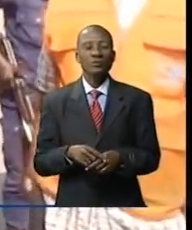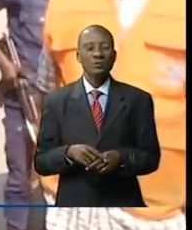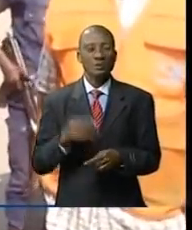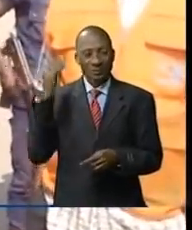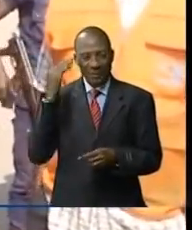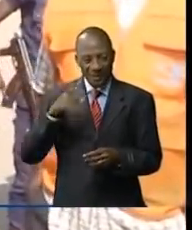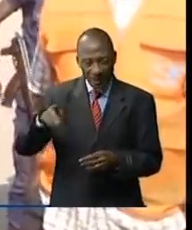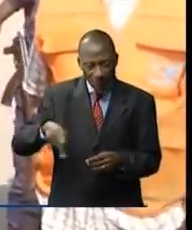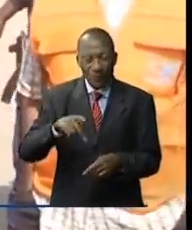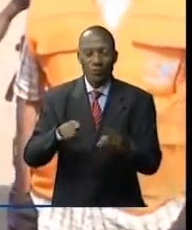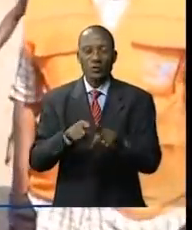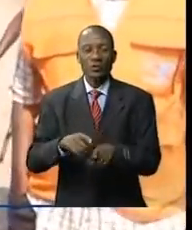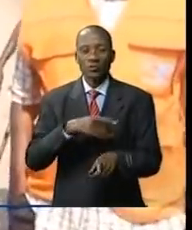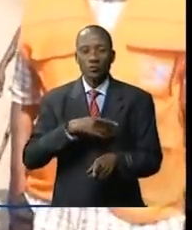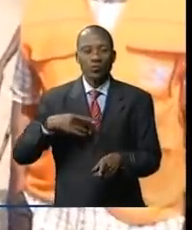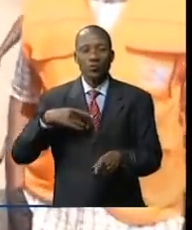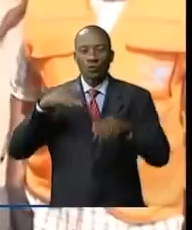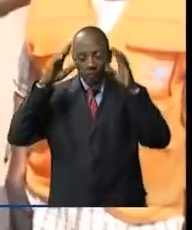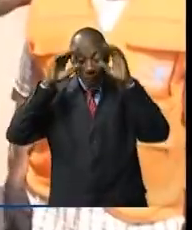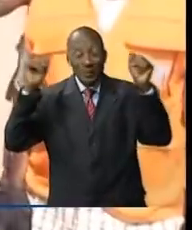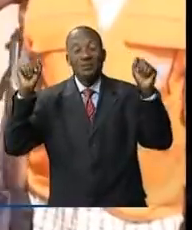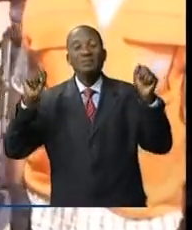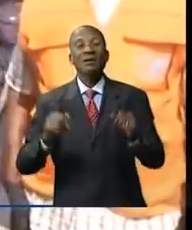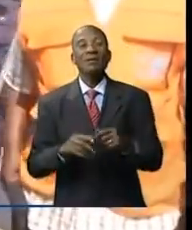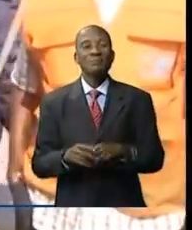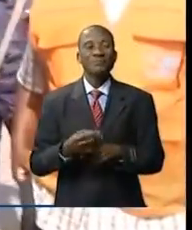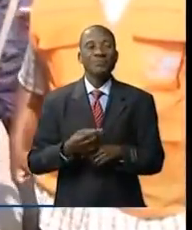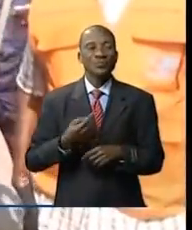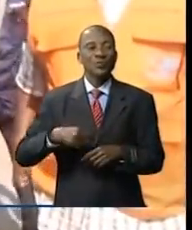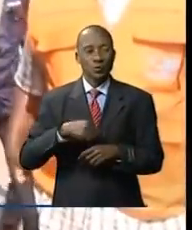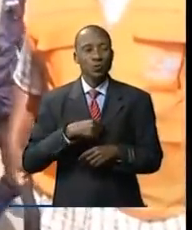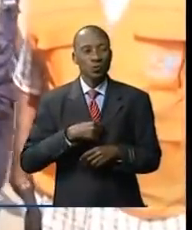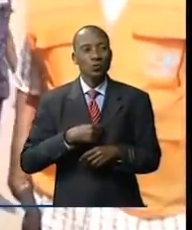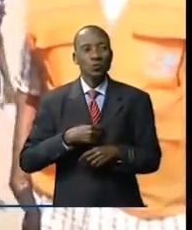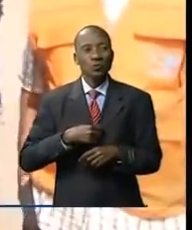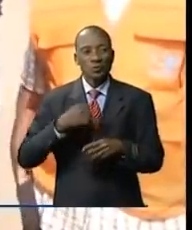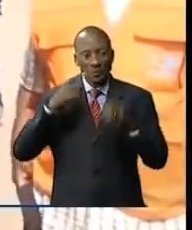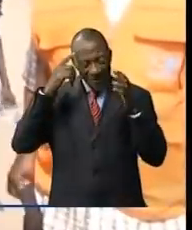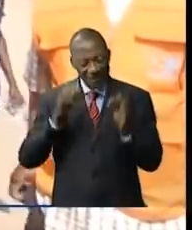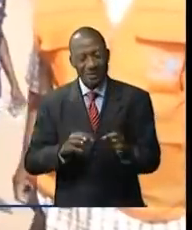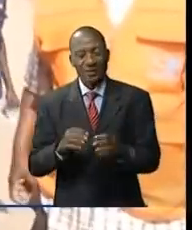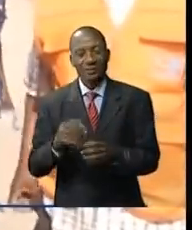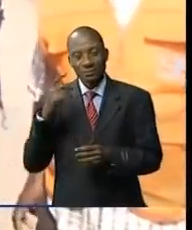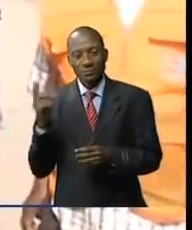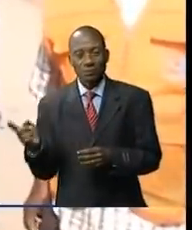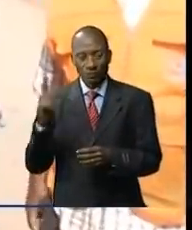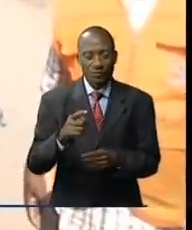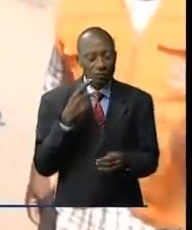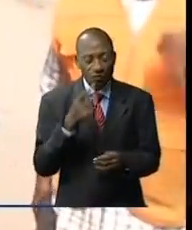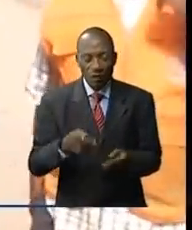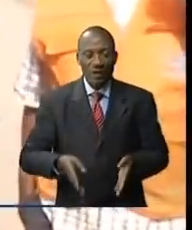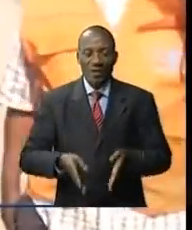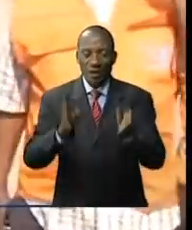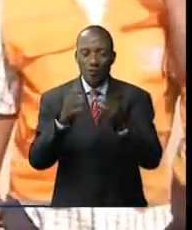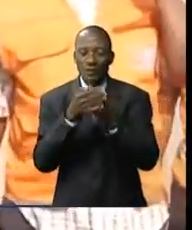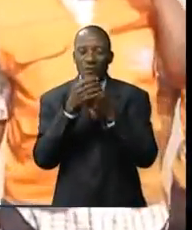dont j'assume les lignes, il était de mon devoir que je descende à Misélé puisque la nationale avait été coupée, la circulation